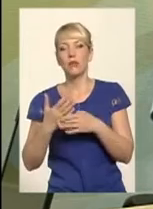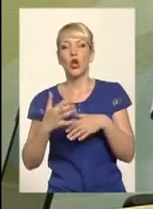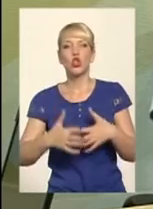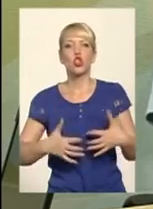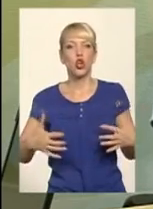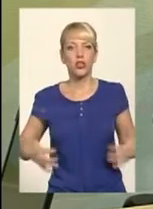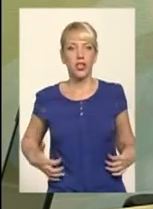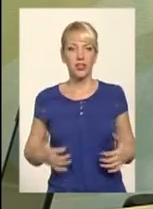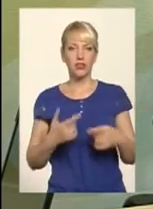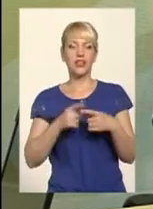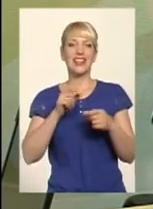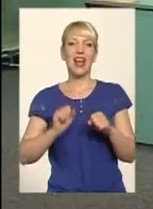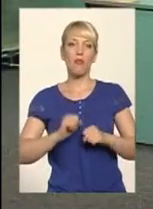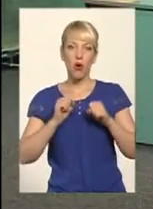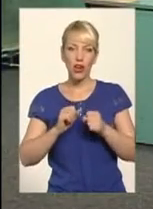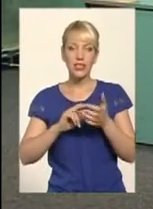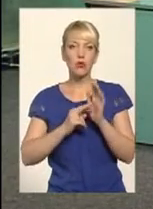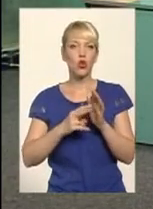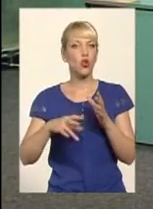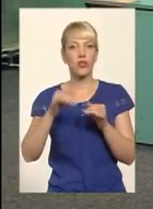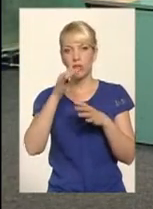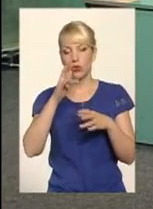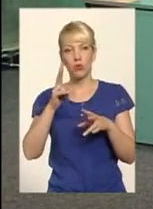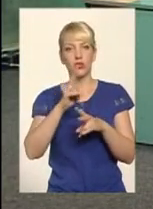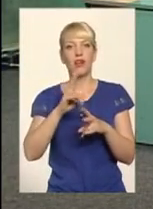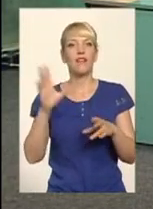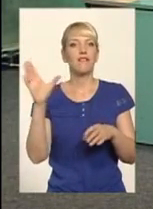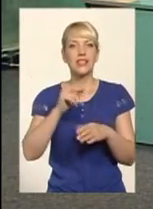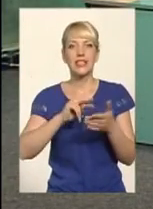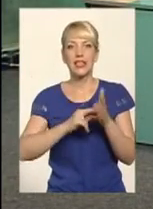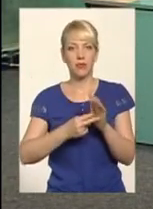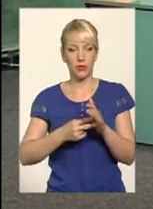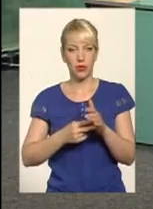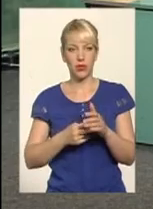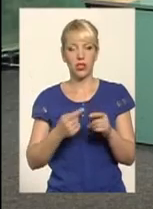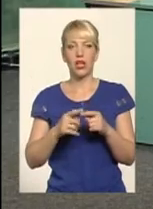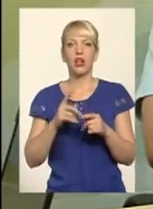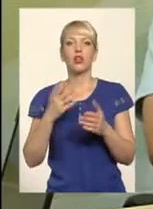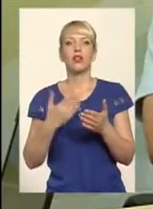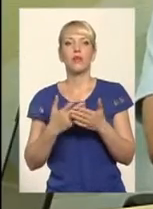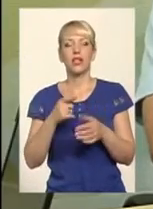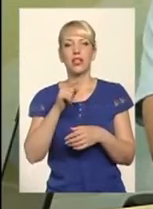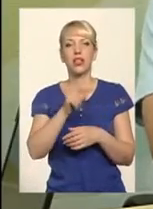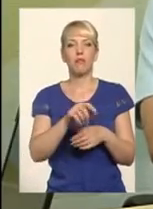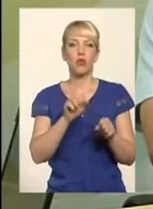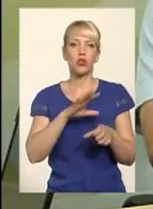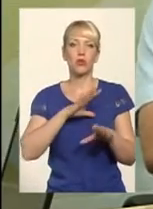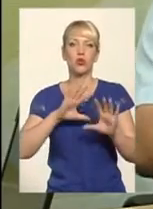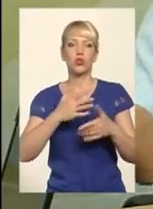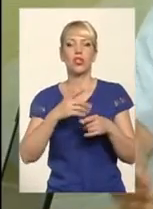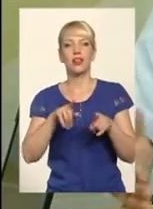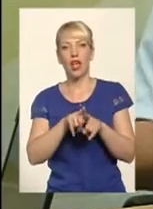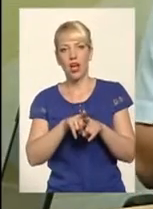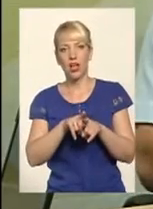всіх процесів ти намагаєшся спрогнозувати, але ніхто не спрогнозує, що вона... Отел буде саме вночі, і саме в такий період, і саме таким